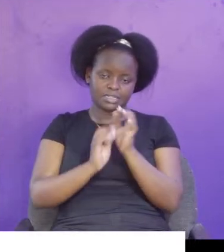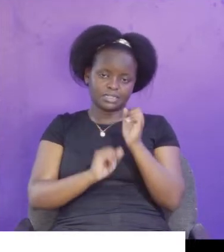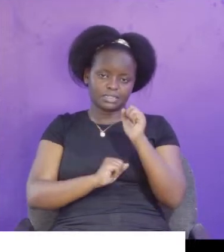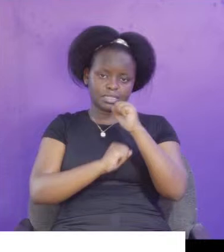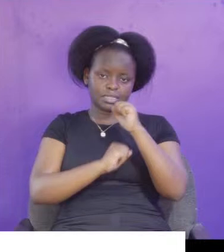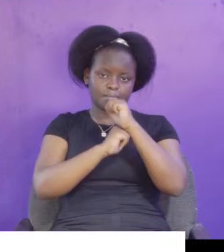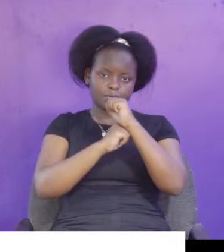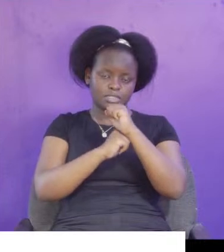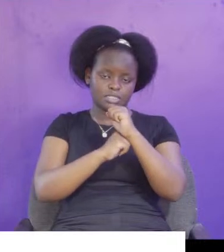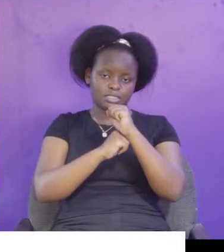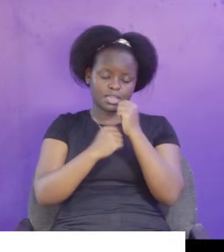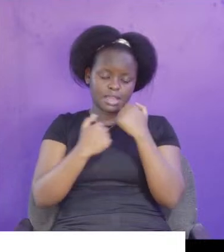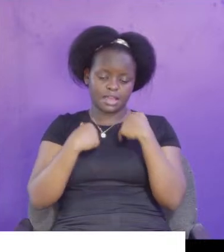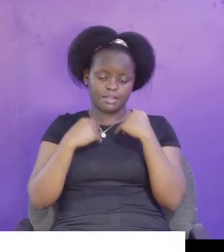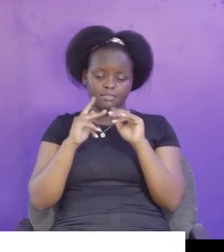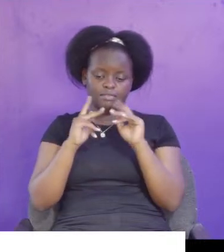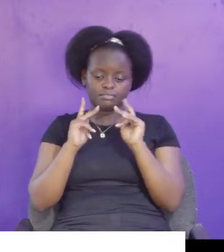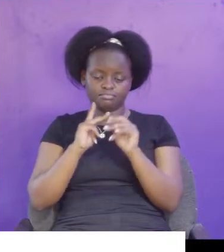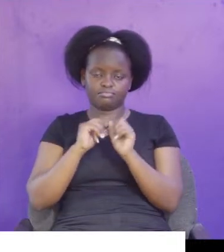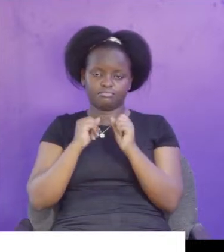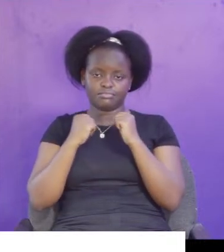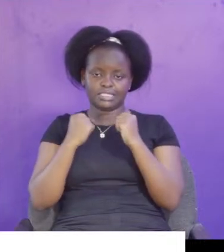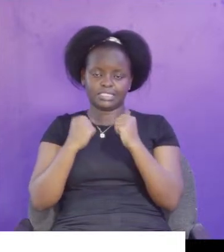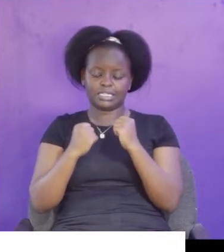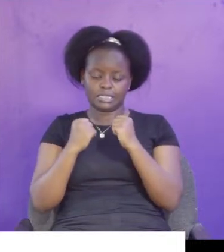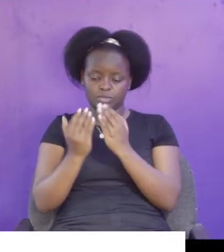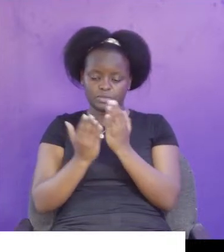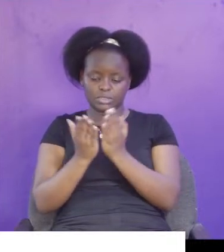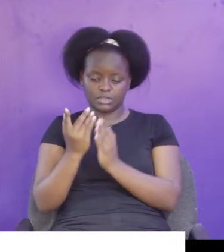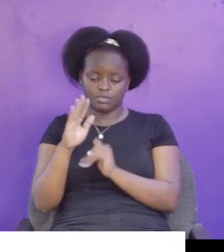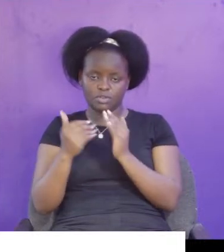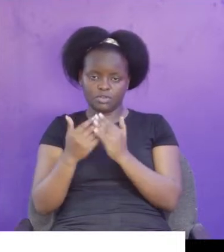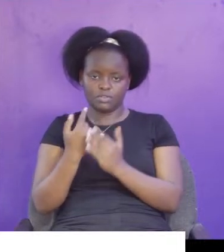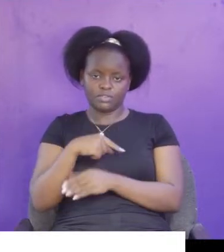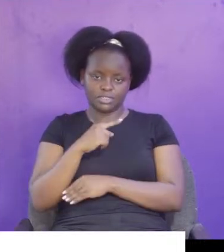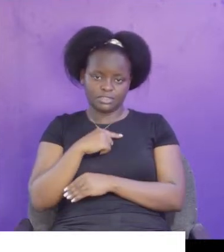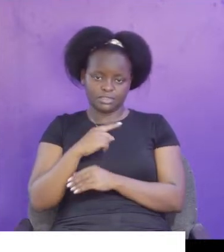na nguvu ya kututumikia sisi wote.